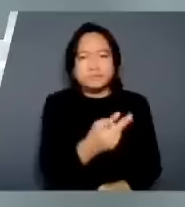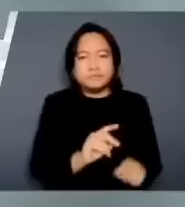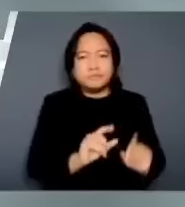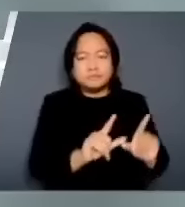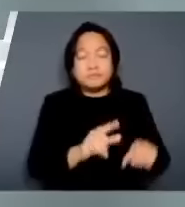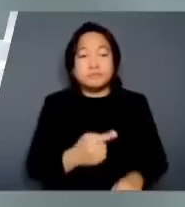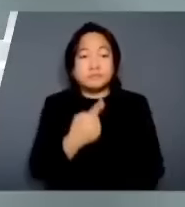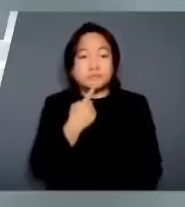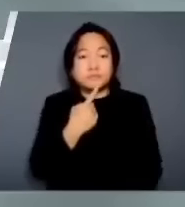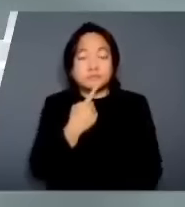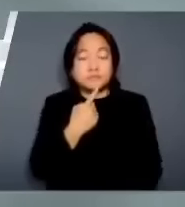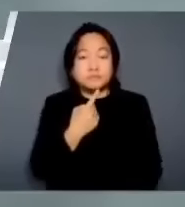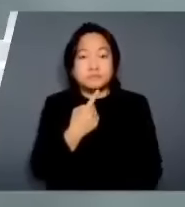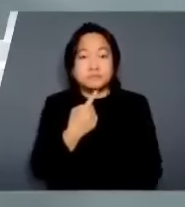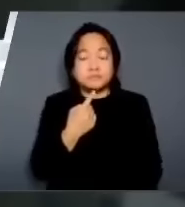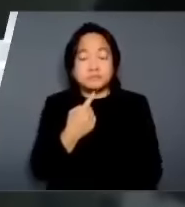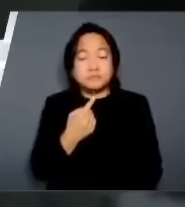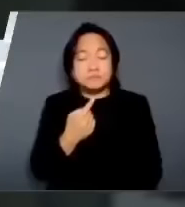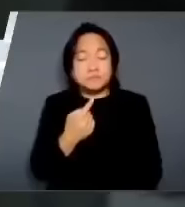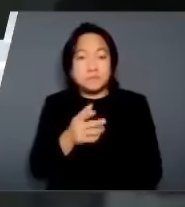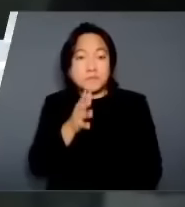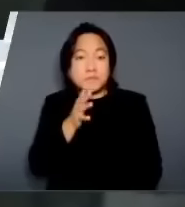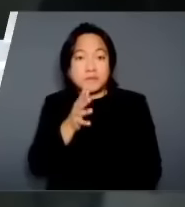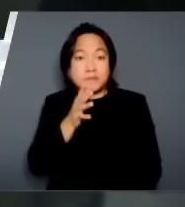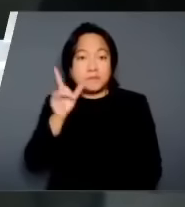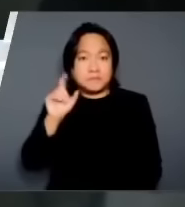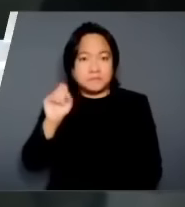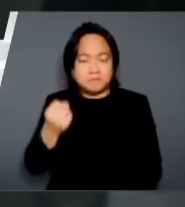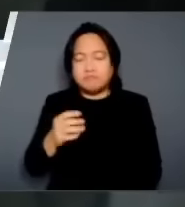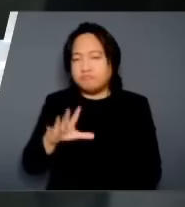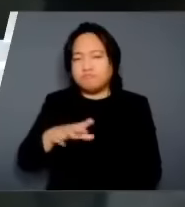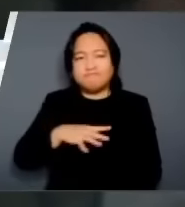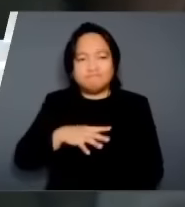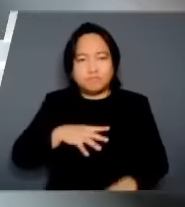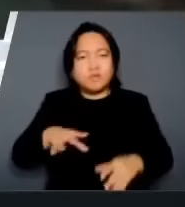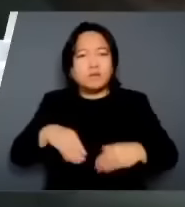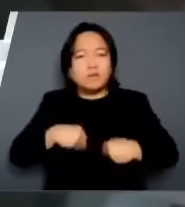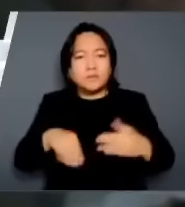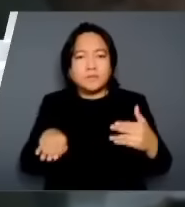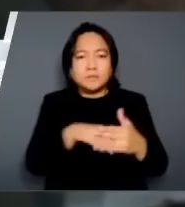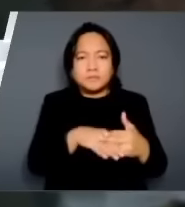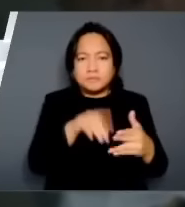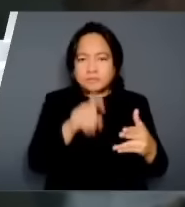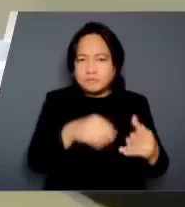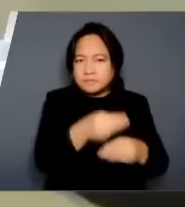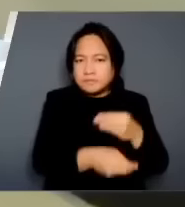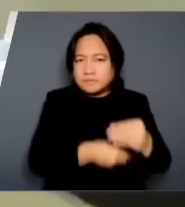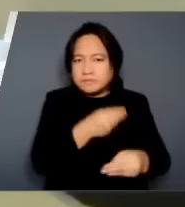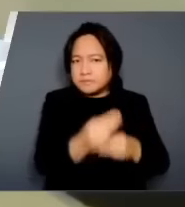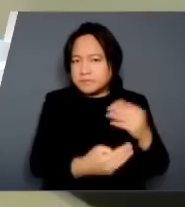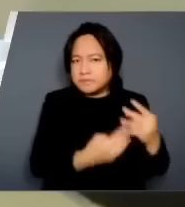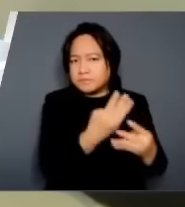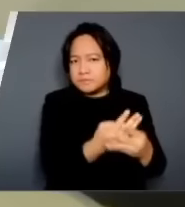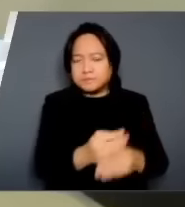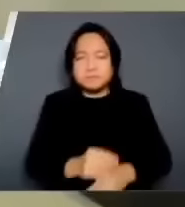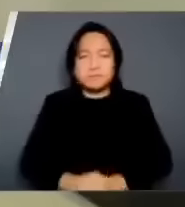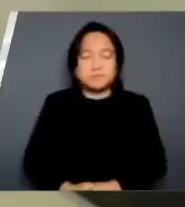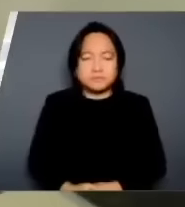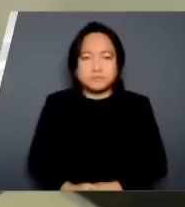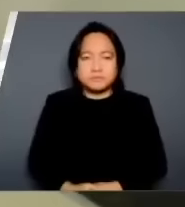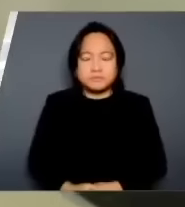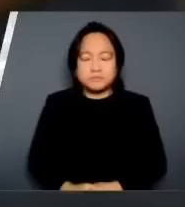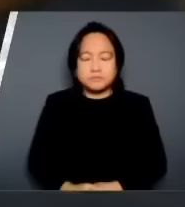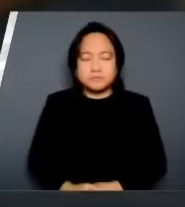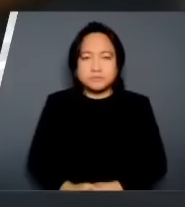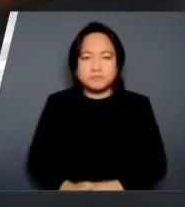na nakasuha na ang mga suspect at hindi raw siya titigil hanggat hindi nakakamit ang katarungan. Para sa GMA